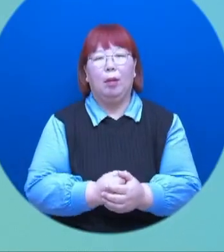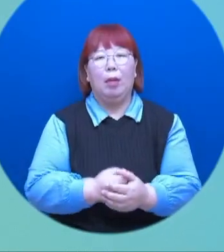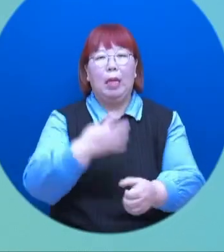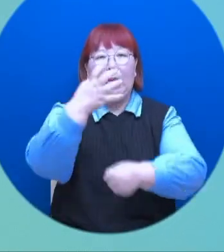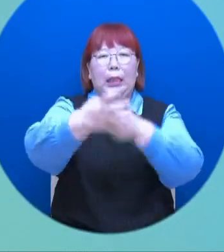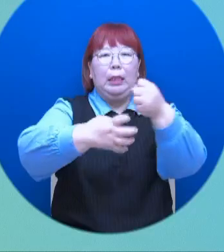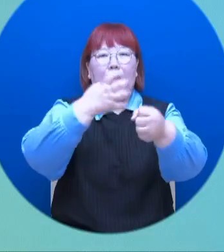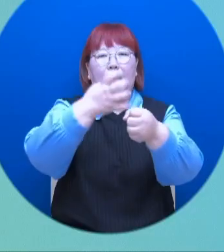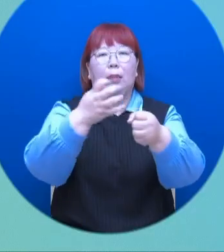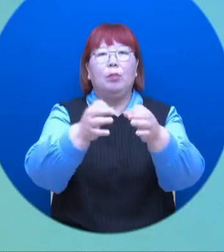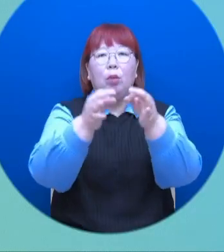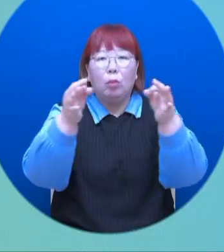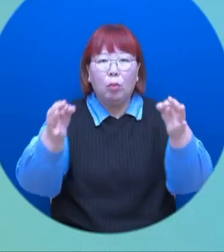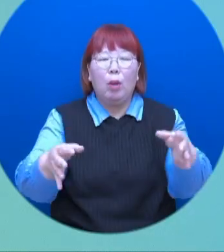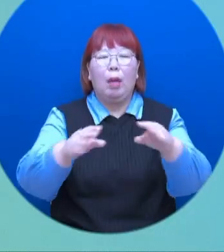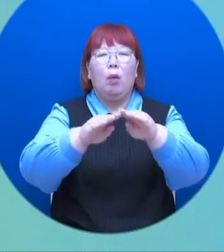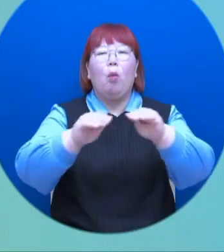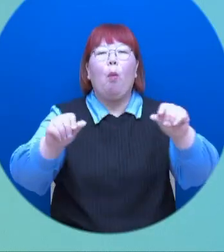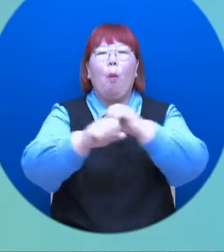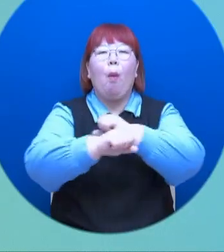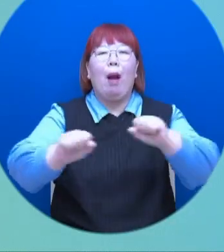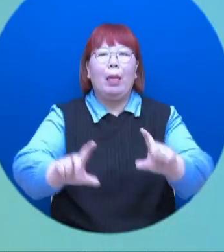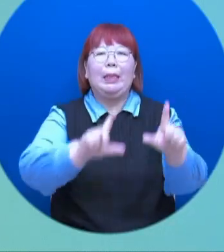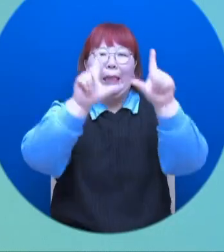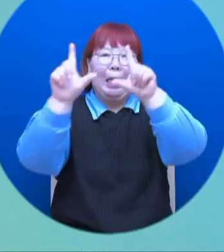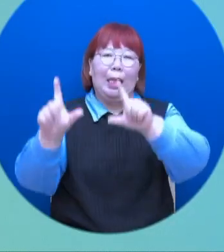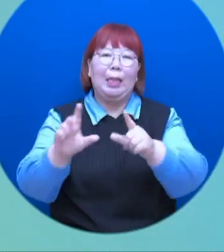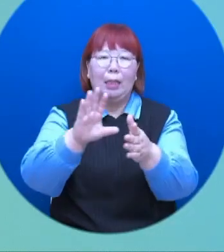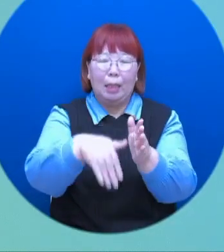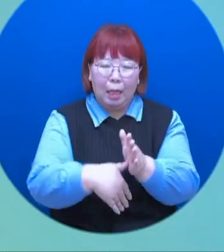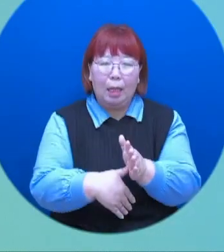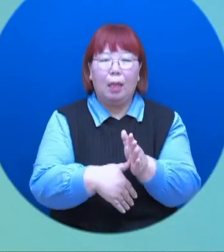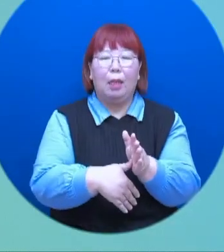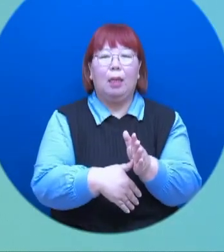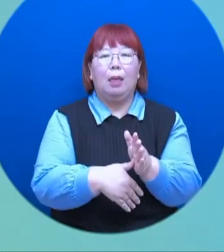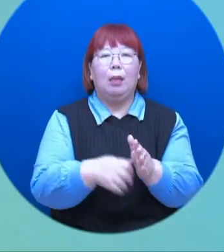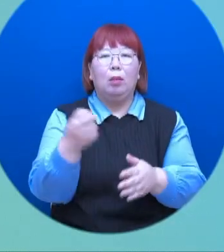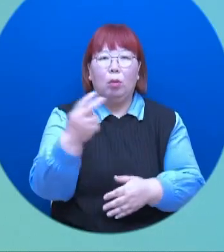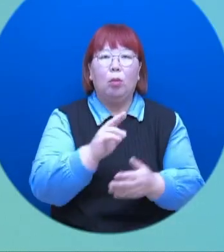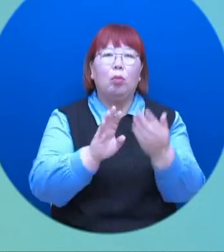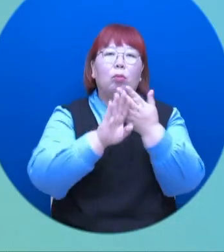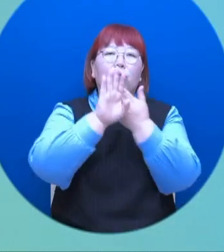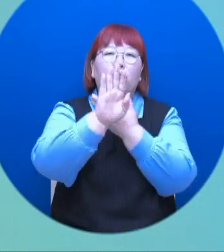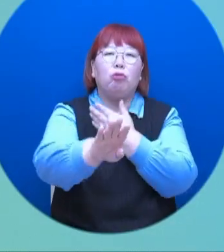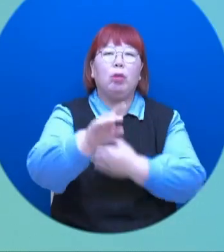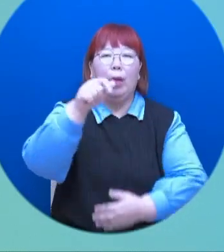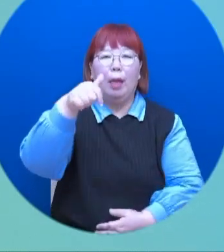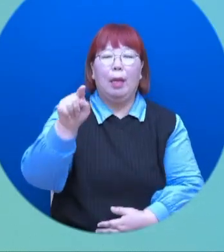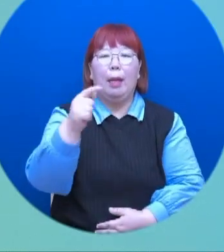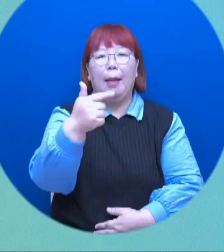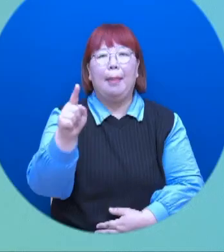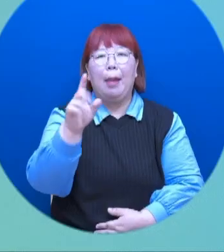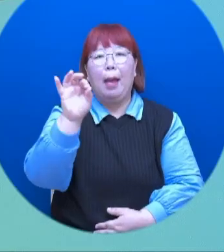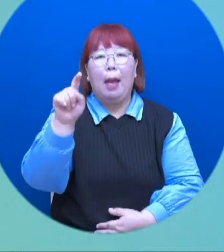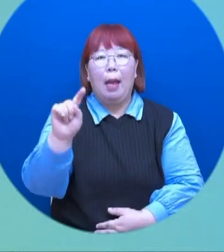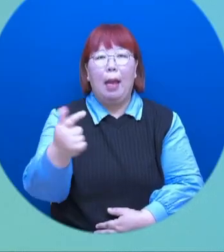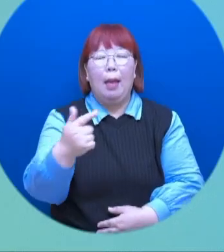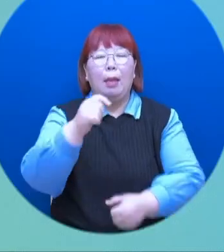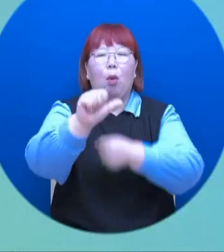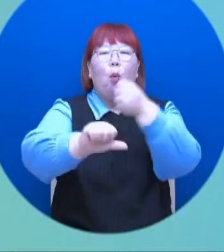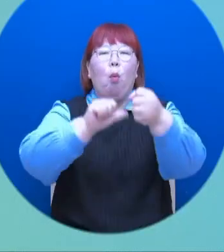동안 광야 생활을 해요. 그리고 가나안에 들어와서 5년 동안 가나안